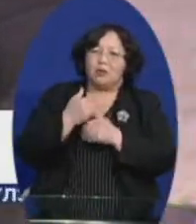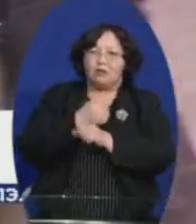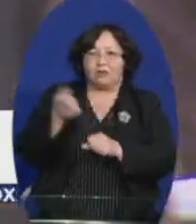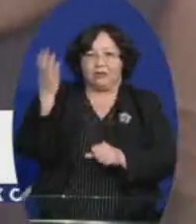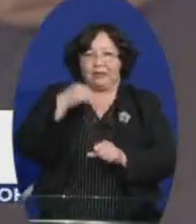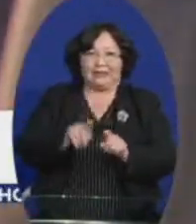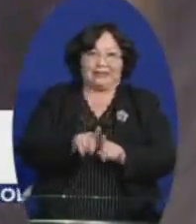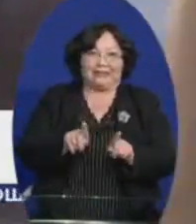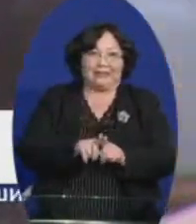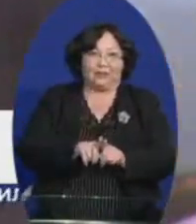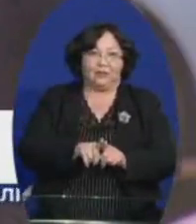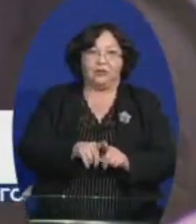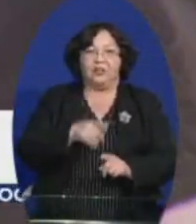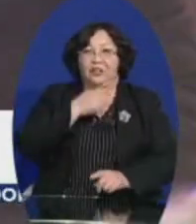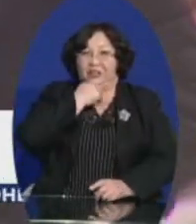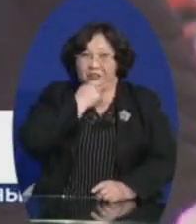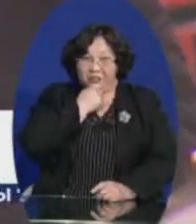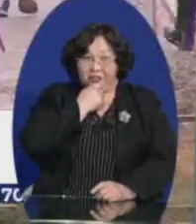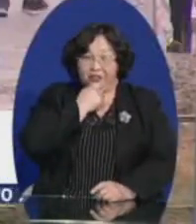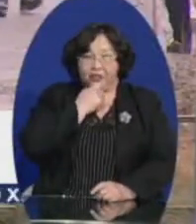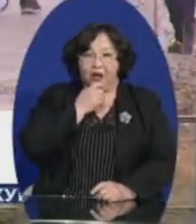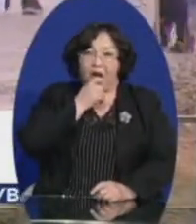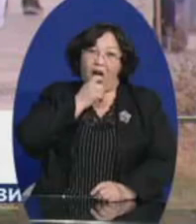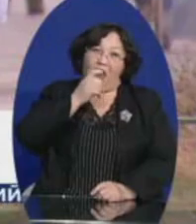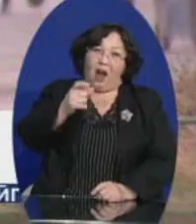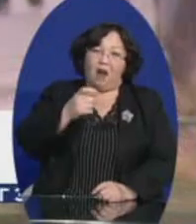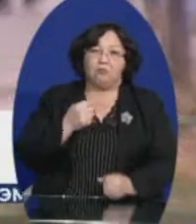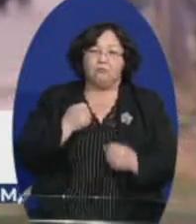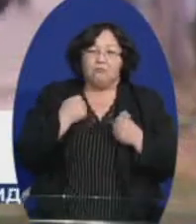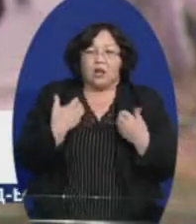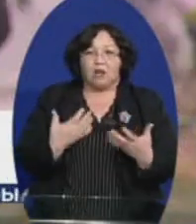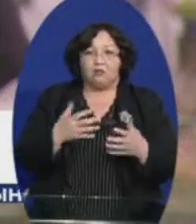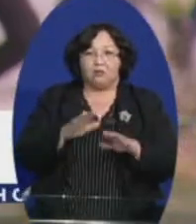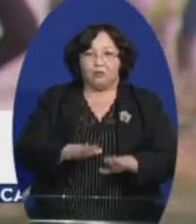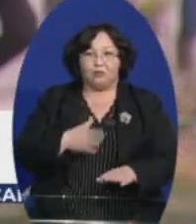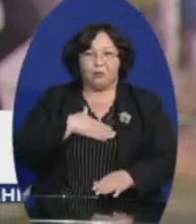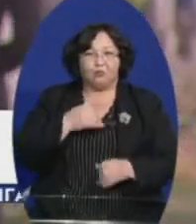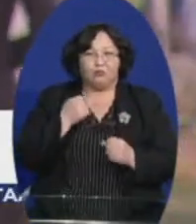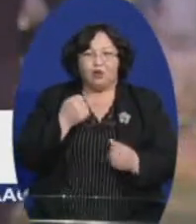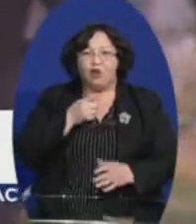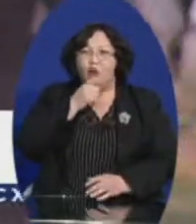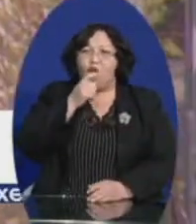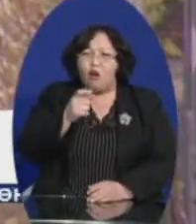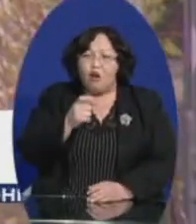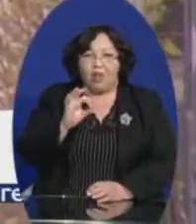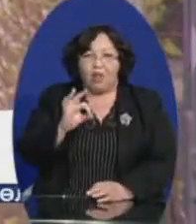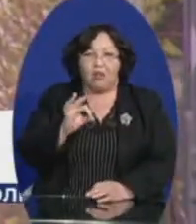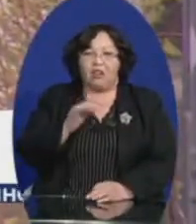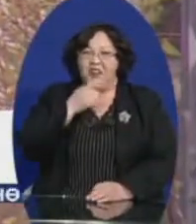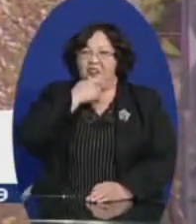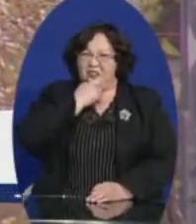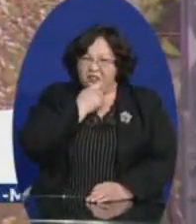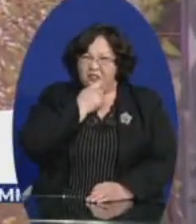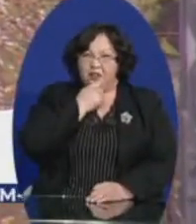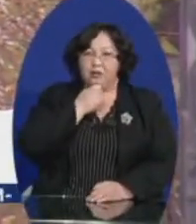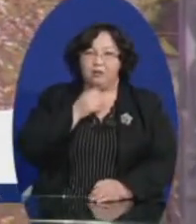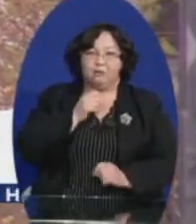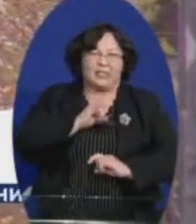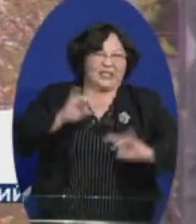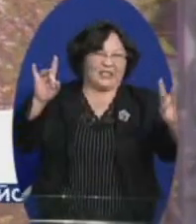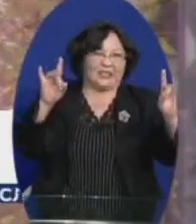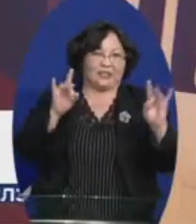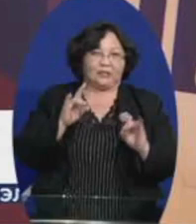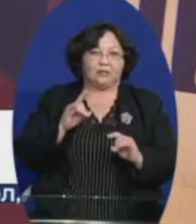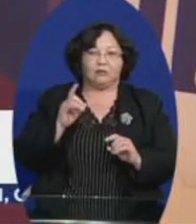осол гэмтэлд өртөхдөө чанга дуугарч тусламж гуйж чаддгүй. Харин өөрт байгаа шүглэлээ чанга хүлээснээр эргэн тойрондоо дохио өгөх боломжтой юм